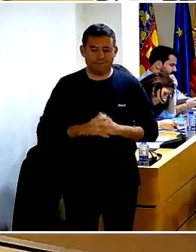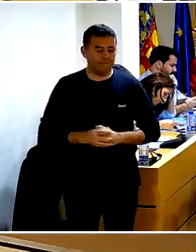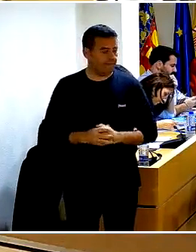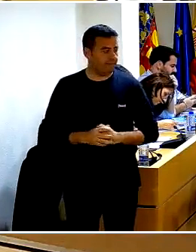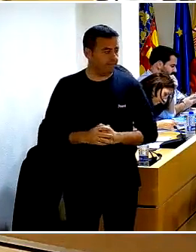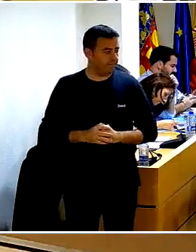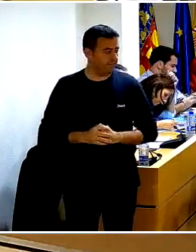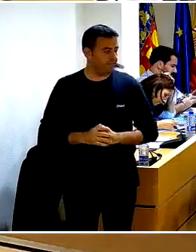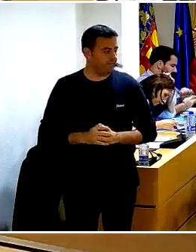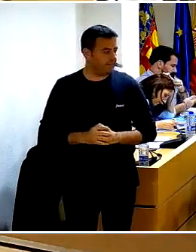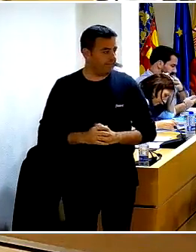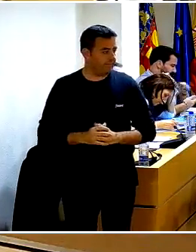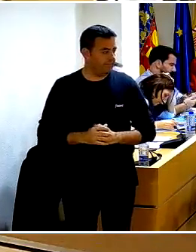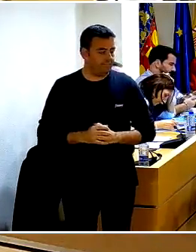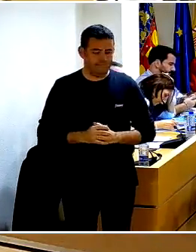que